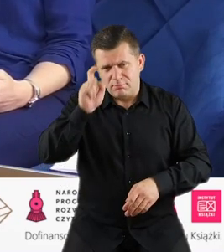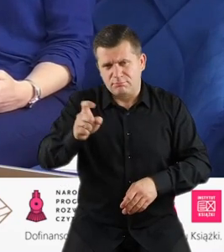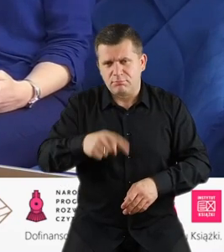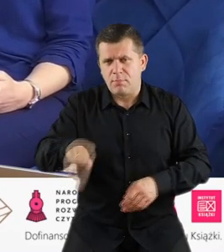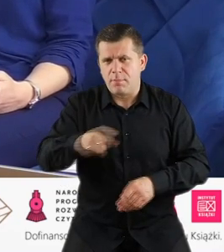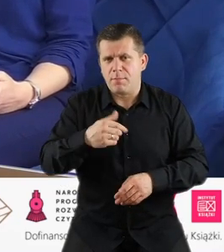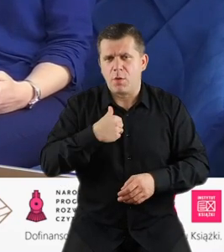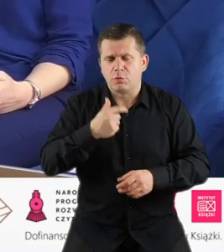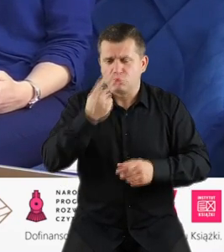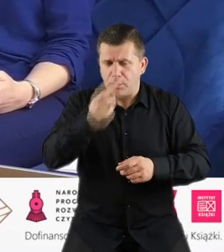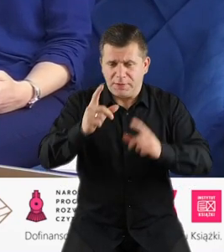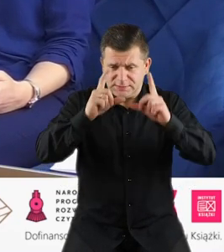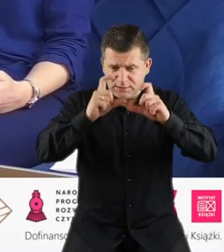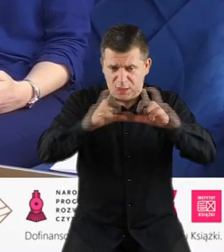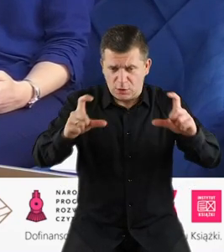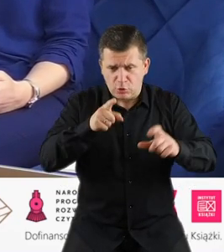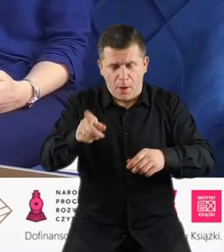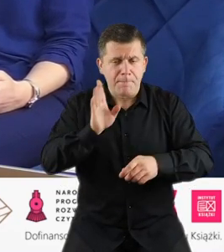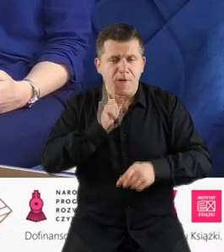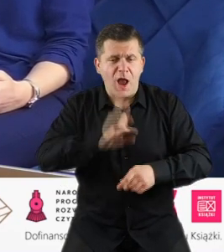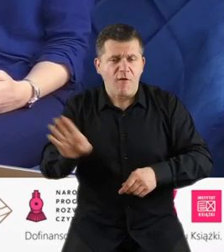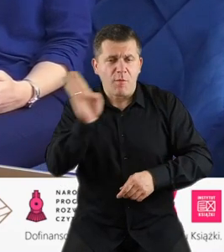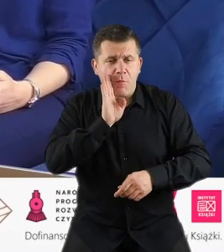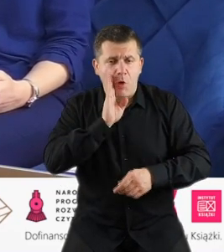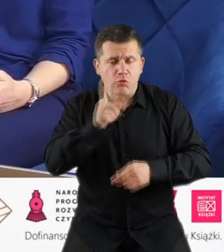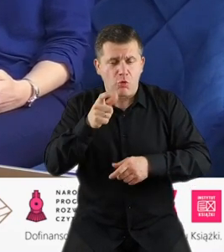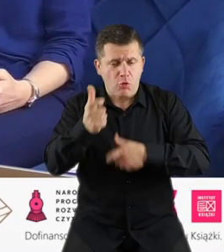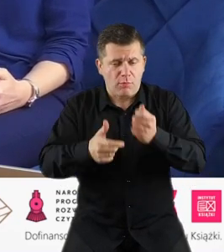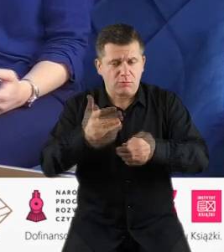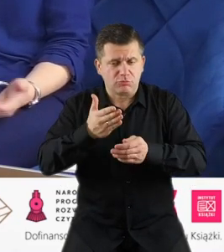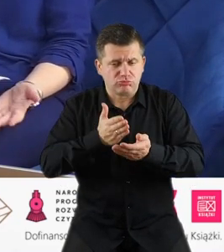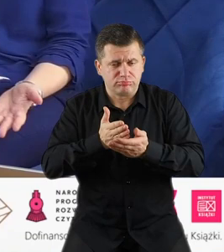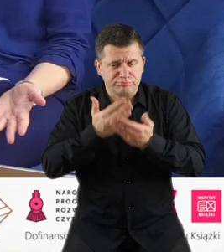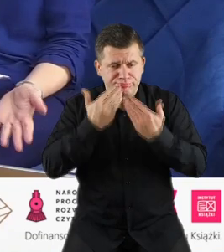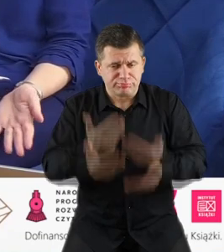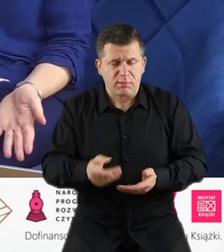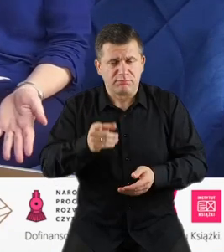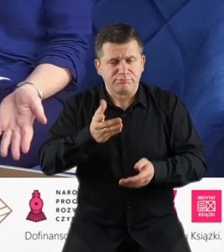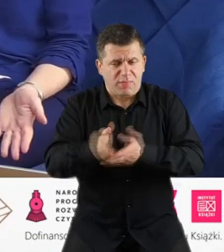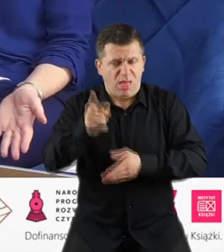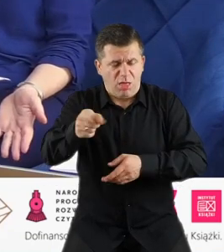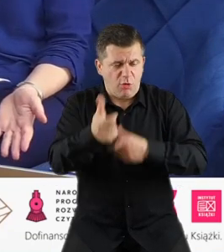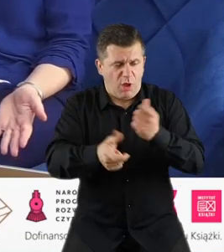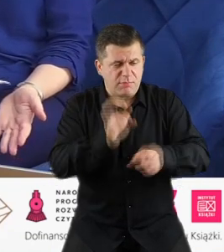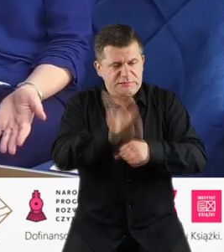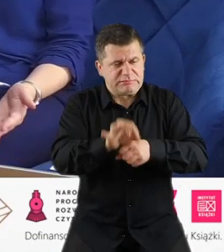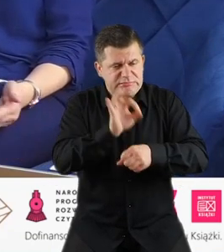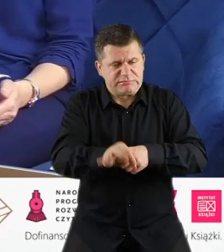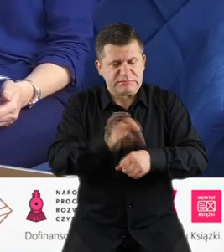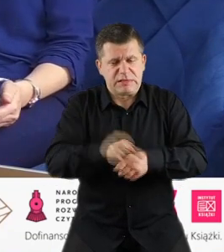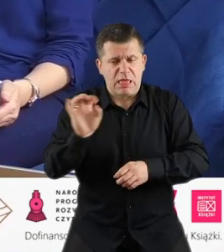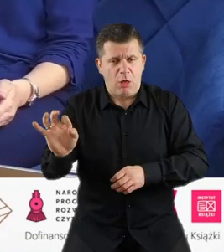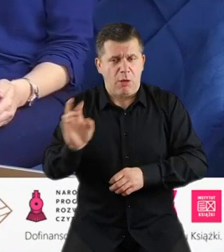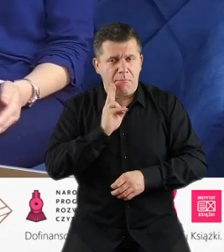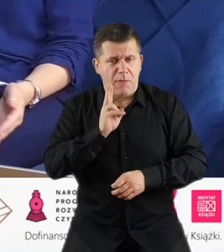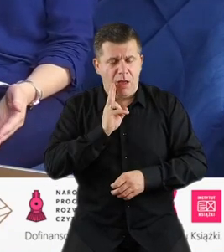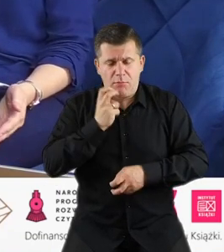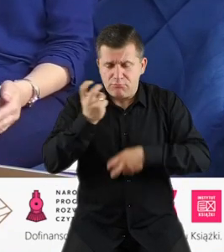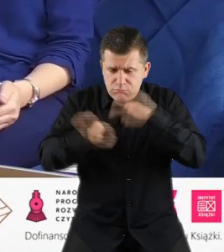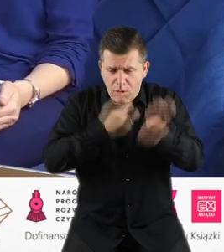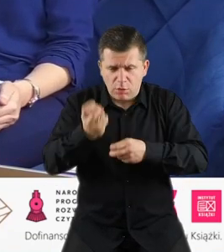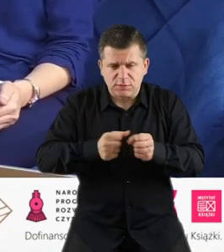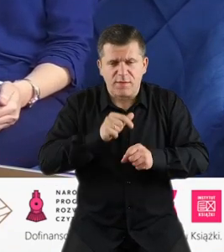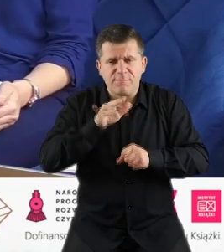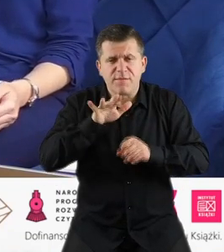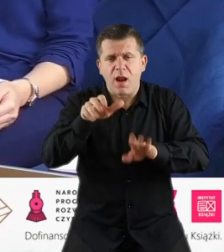najprawdopodobniej, którego zobaczył na zdjęciu, który najprawdopodobniej przyczynił się do śmierci, cierpienia jego matki i poszukuje go przez